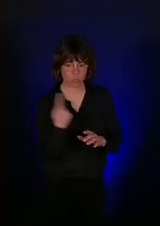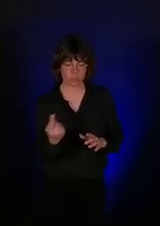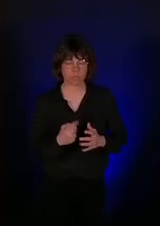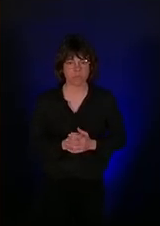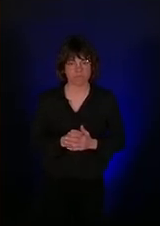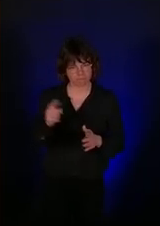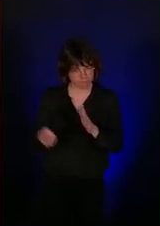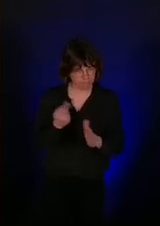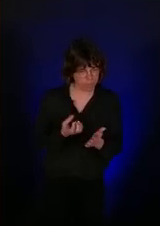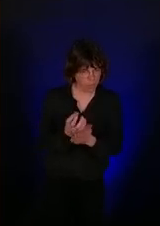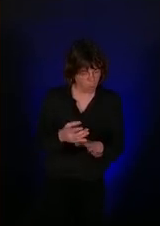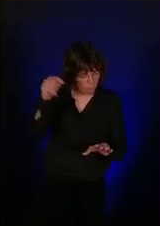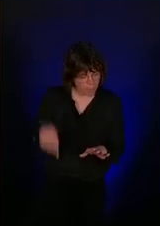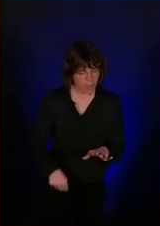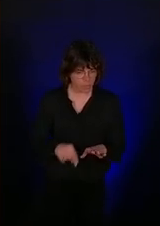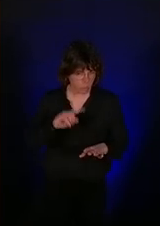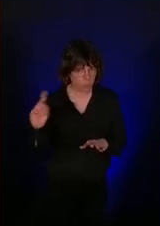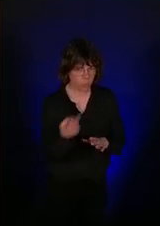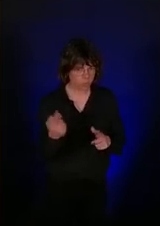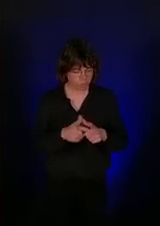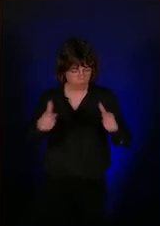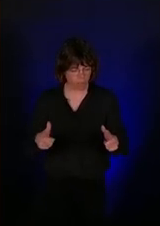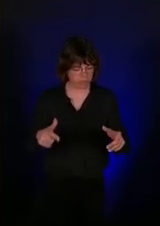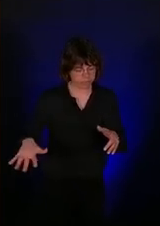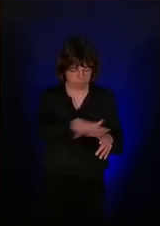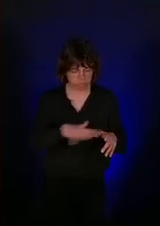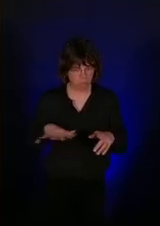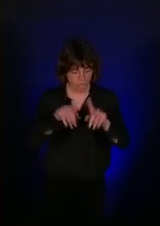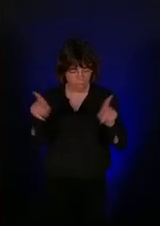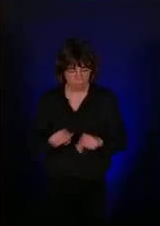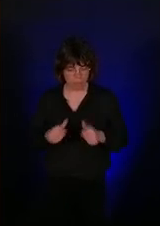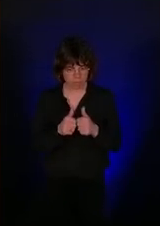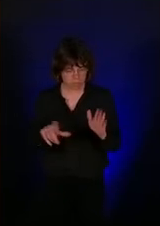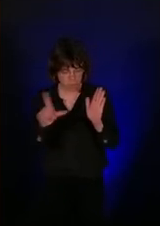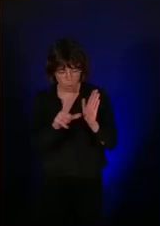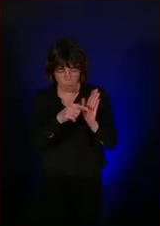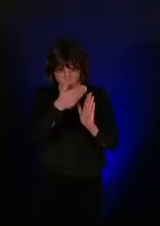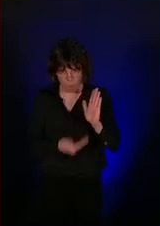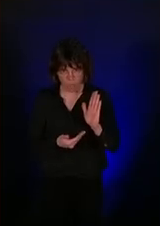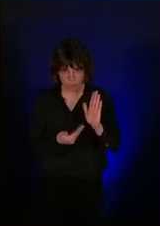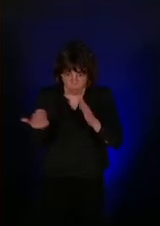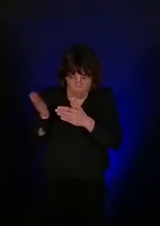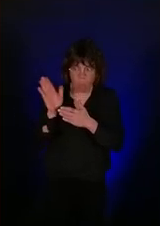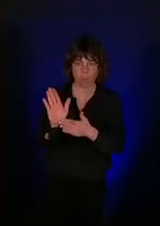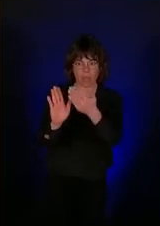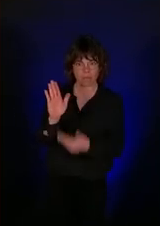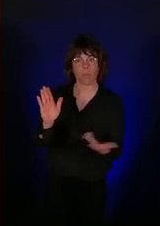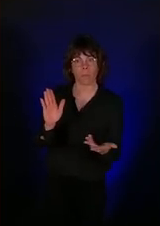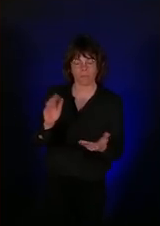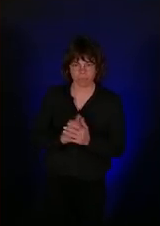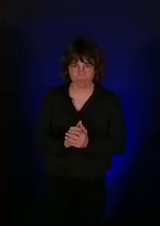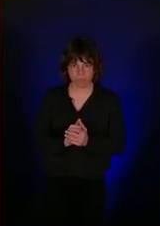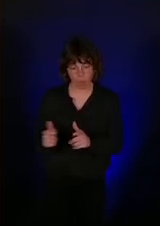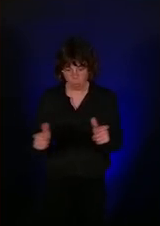Pour rappel, c'est une obligation pour toutes nos organisations pour respecter la loi sur la représentativité. Les